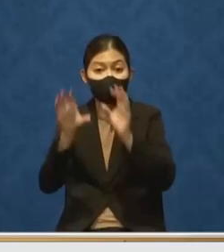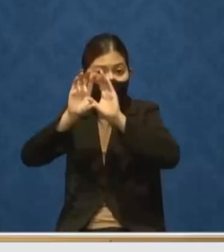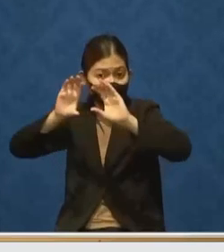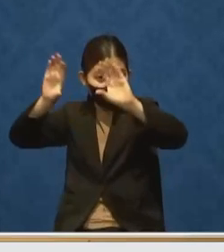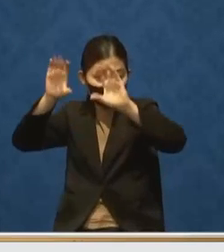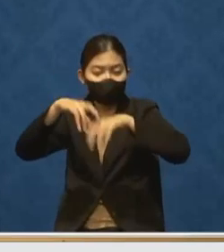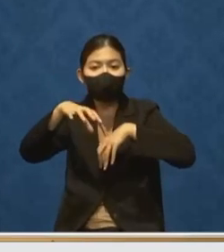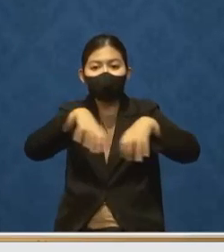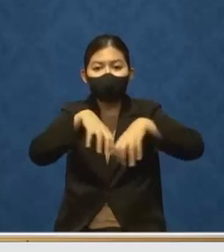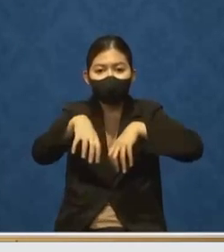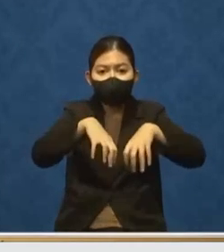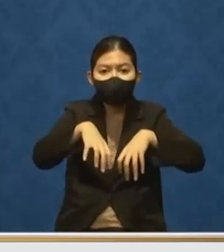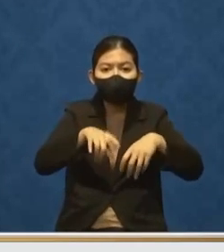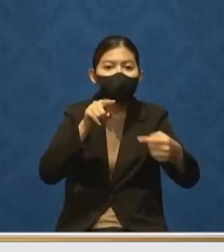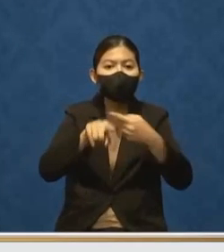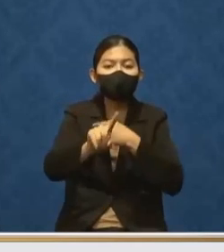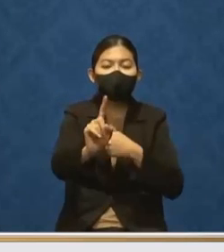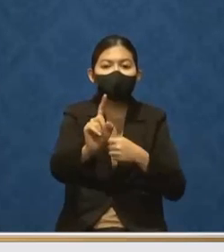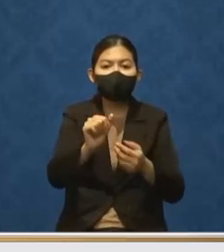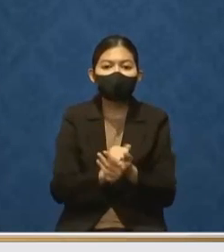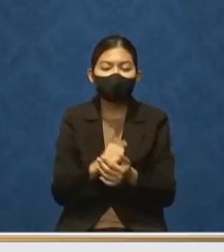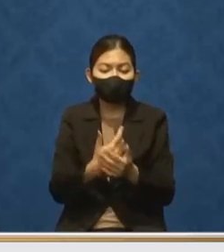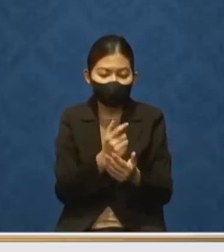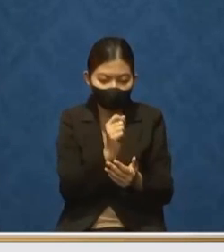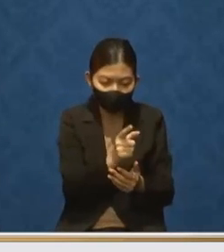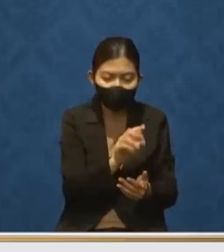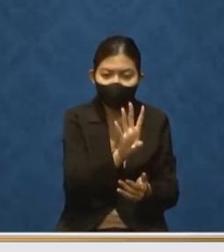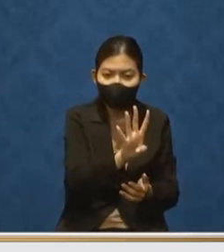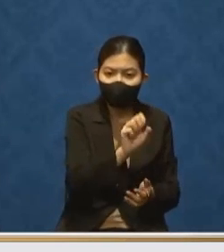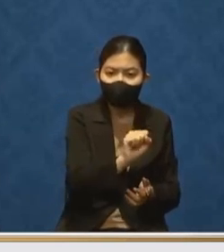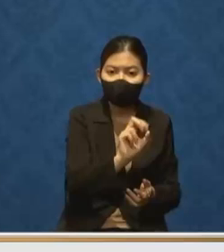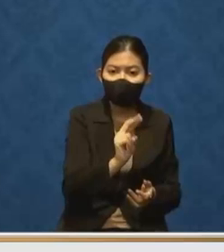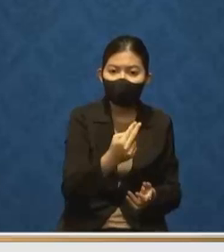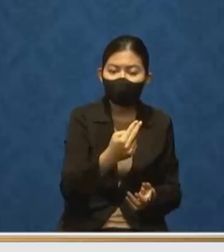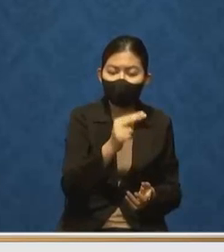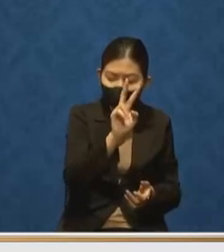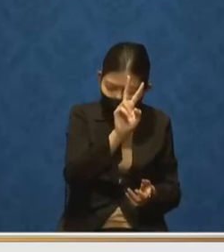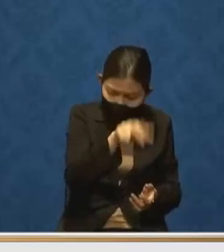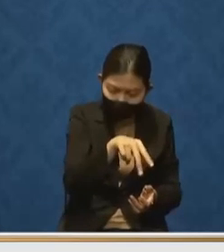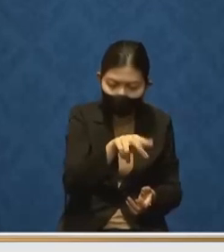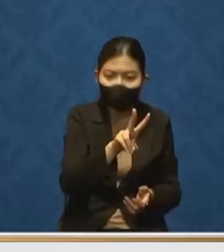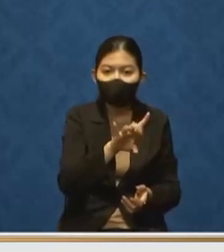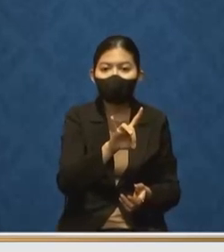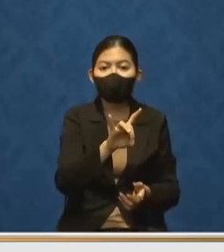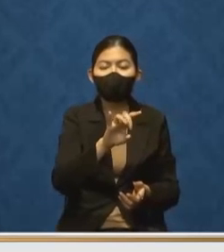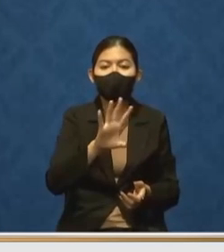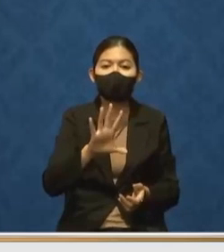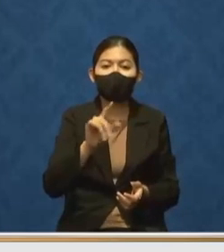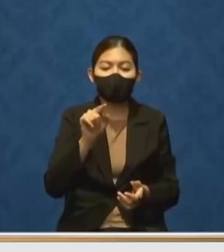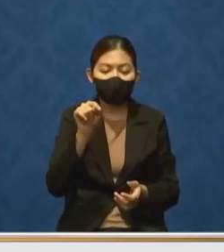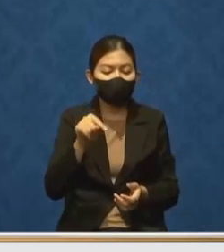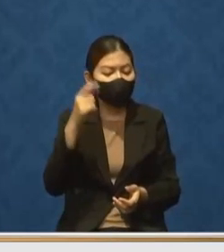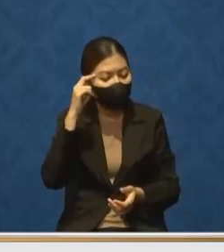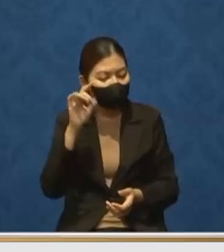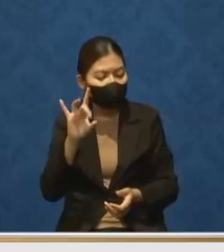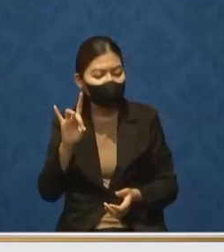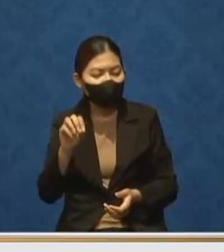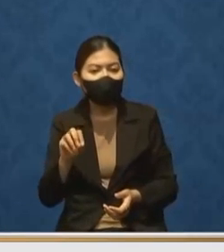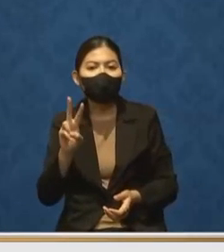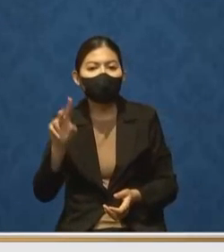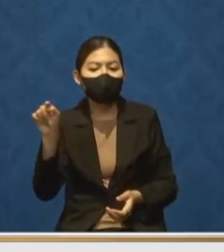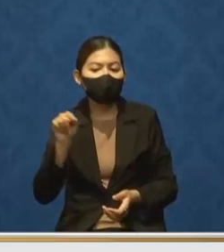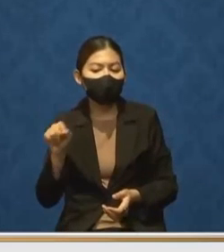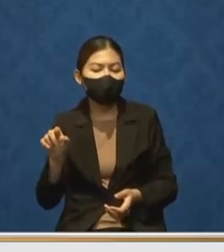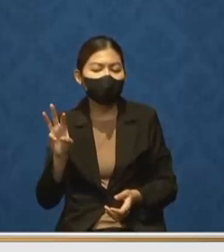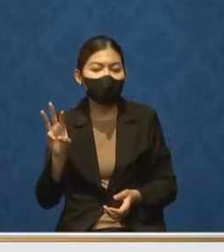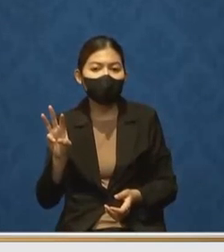จัดสรรงบประมาณรายจ่ายไว้จำนวน 42,518 ล้านบาทคิดเป็นร้อยละ 12.6 ของวงเงินงบประมาณเพื่อเป็นค่าใช้